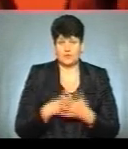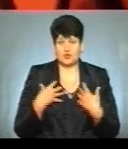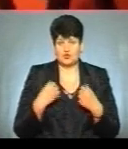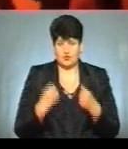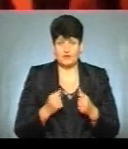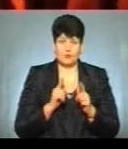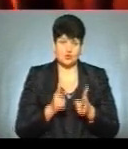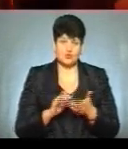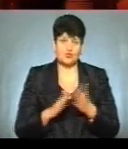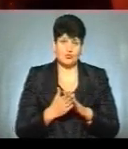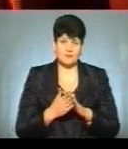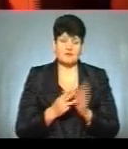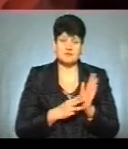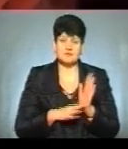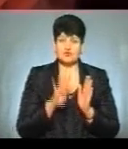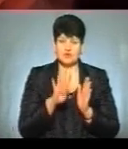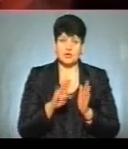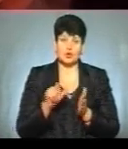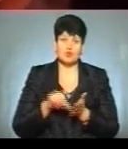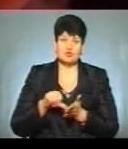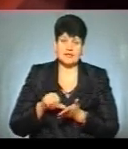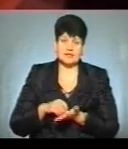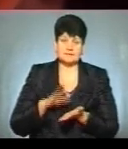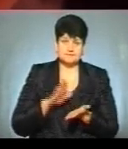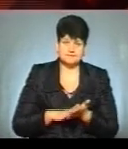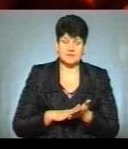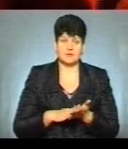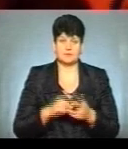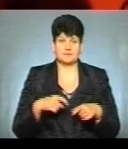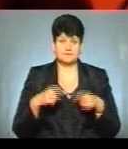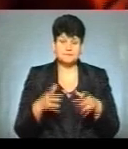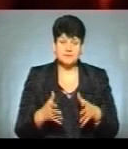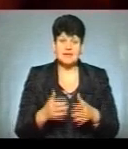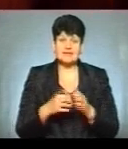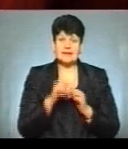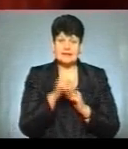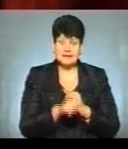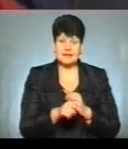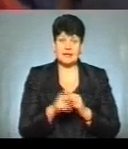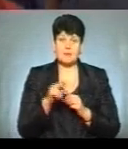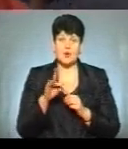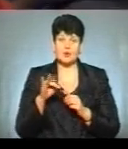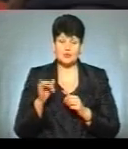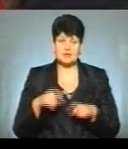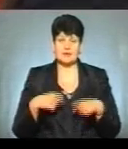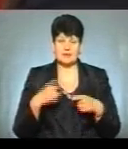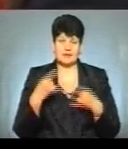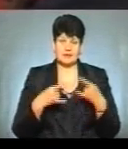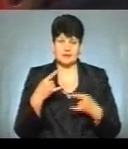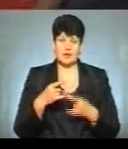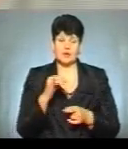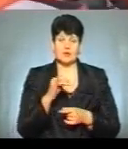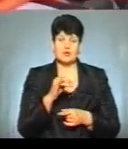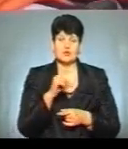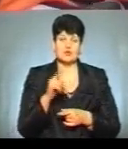забігу. Зареєстрували 84 учасників забігу, повідомила Вілора Невінська. Серед них – продюсерка телеканалу «ЮА